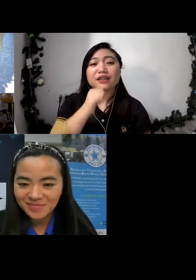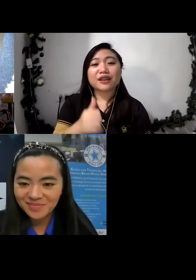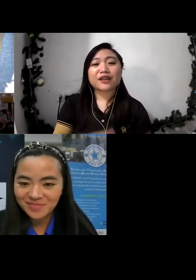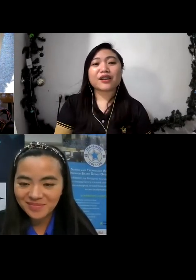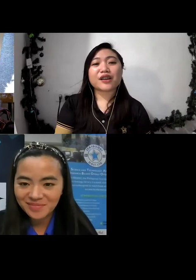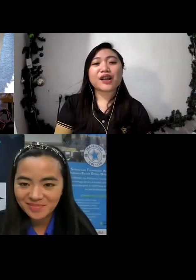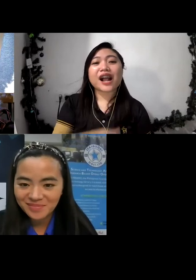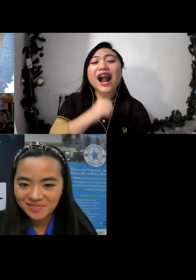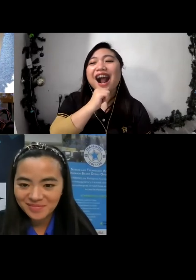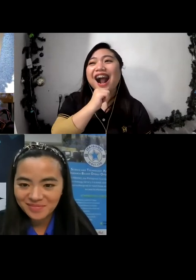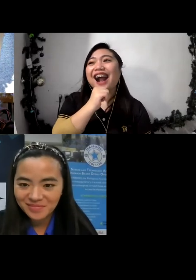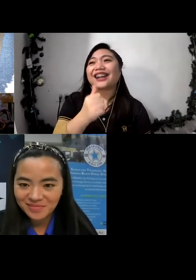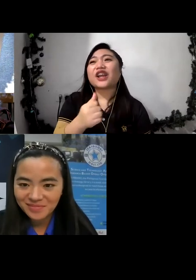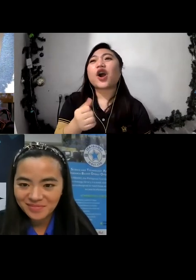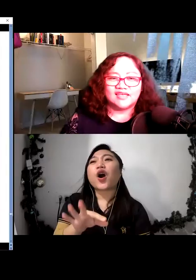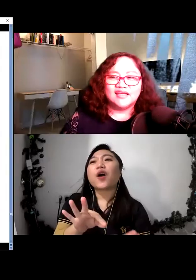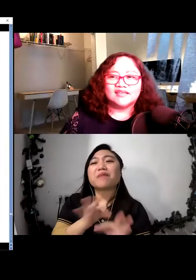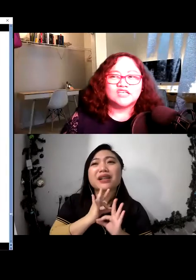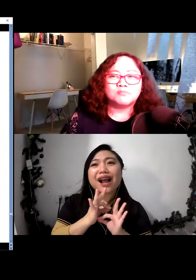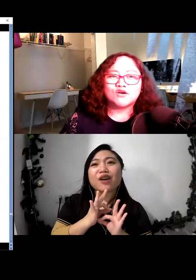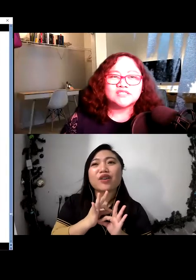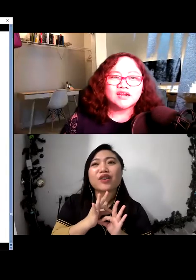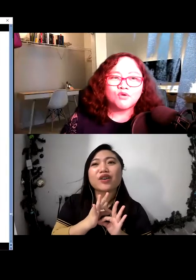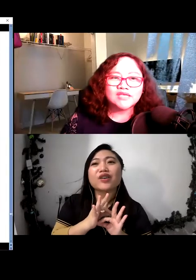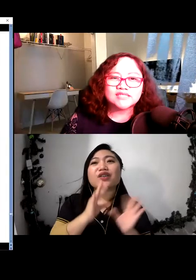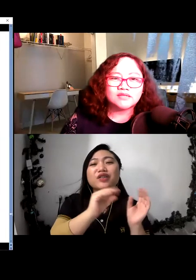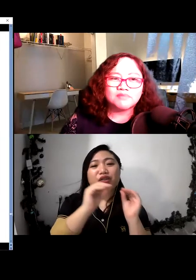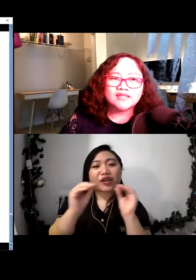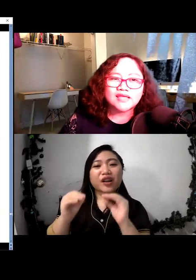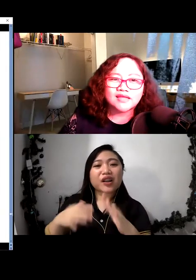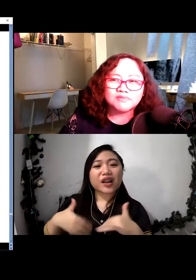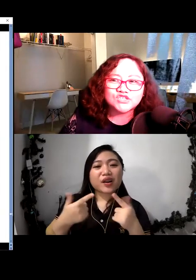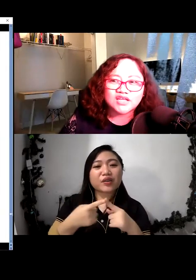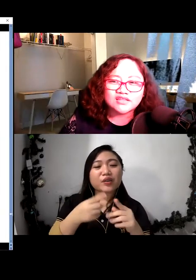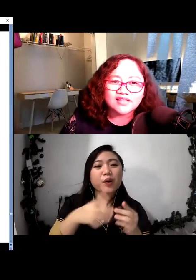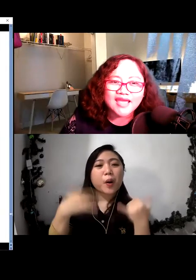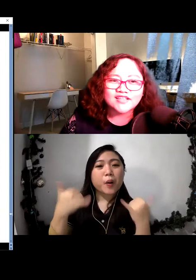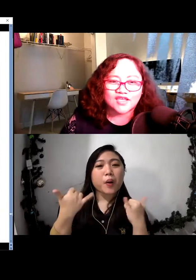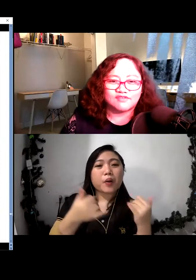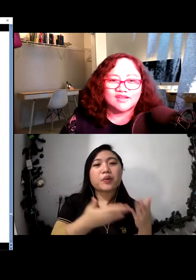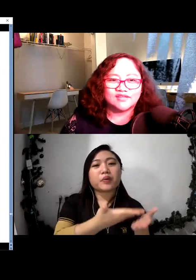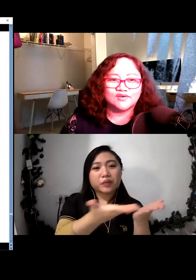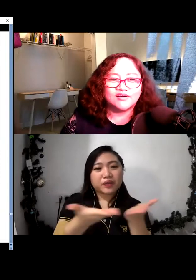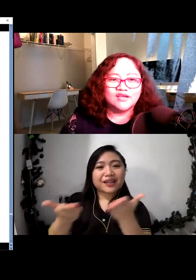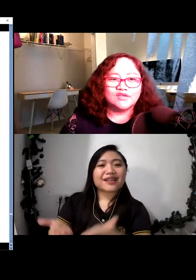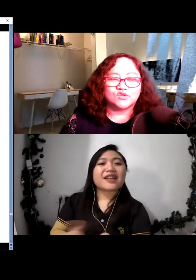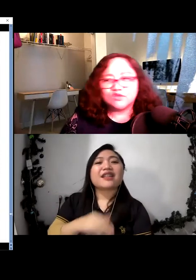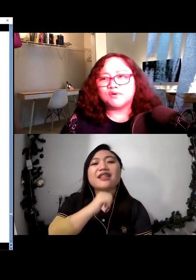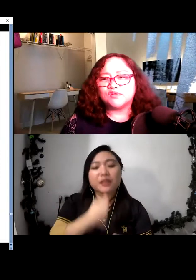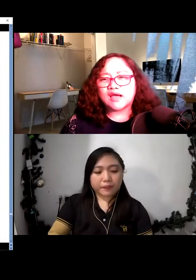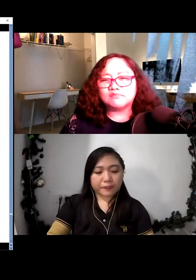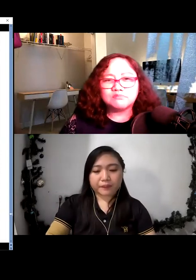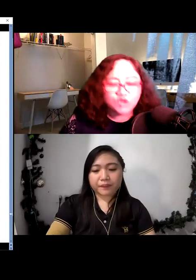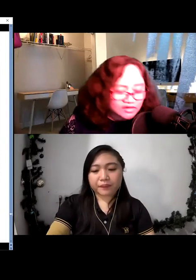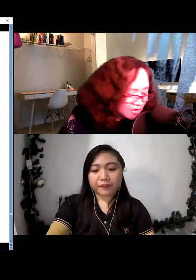sa inyong mga anak na lalaki. Just because they are boys doesn't mean they can't be gentle and caring, no. So yun po,